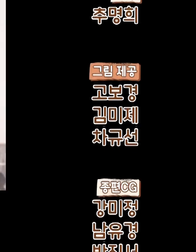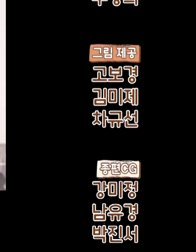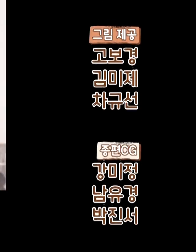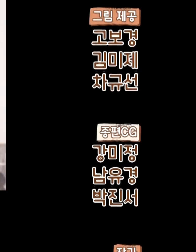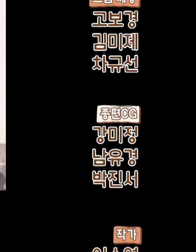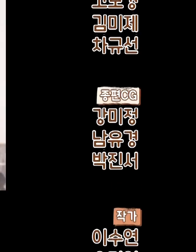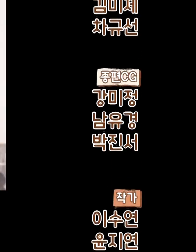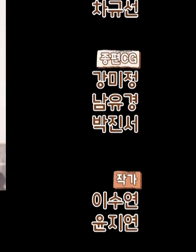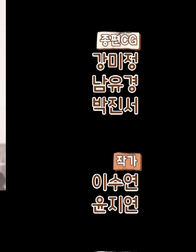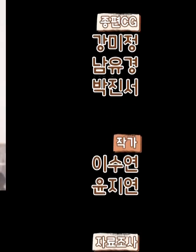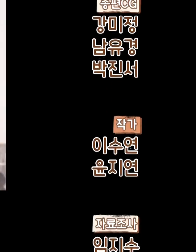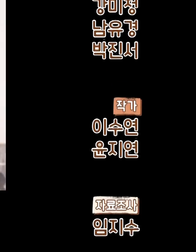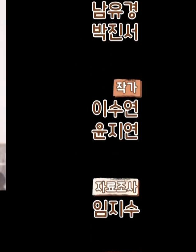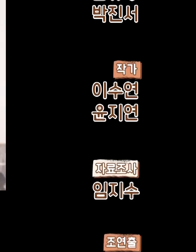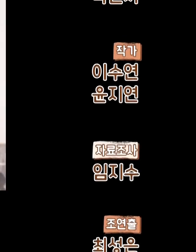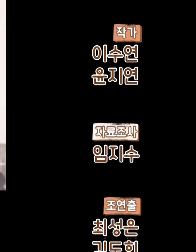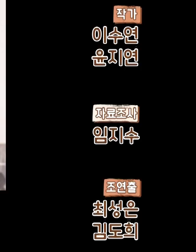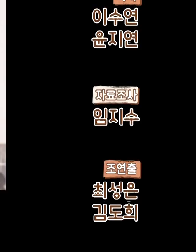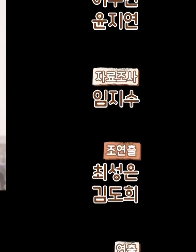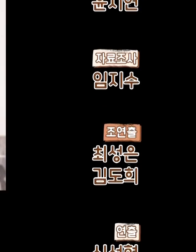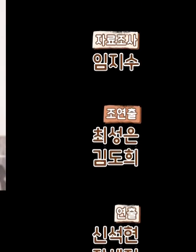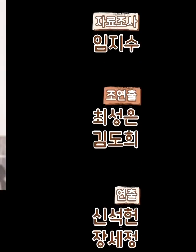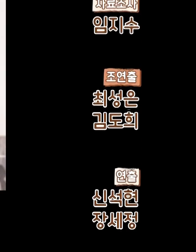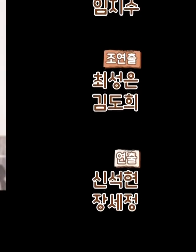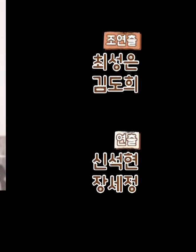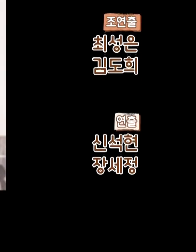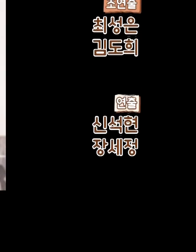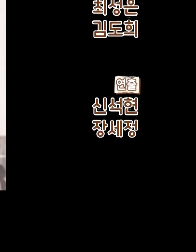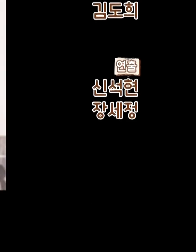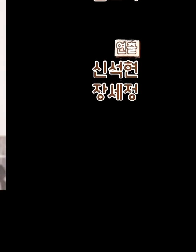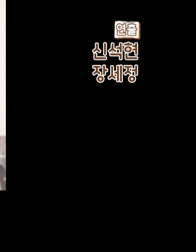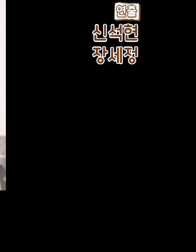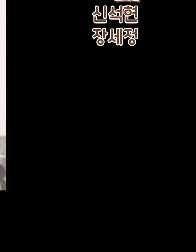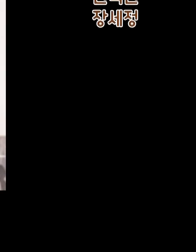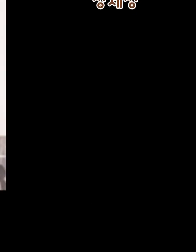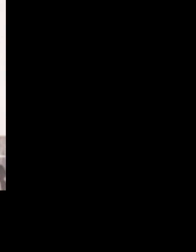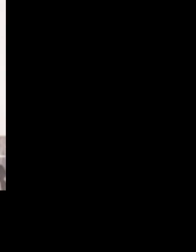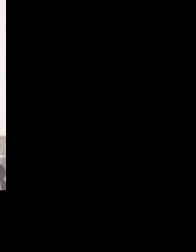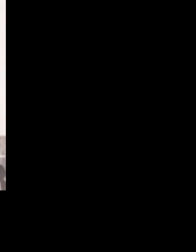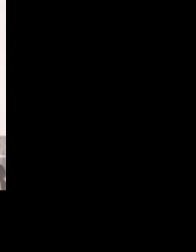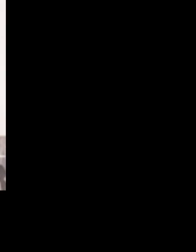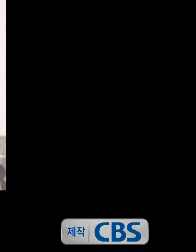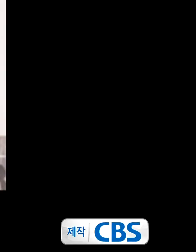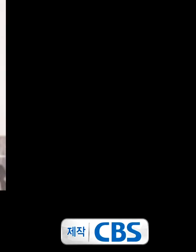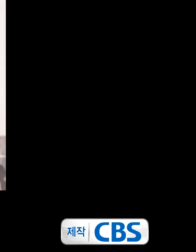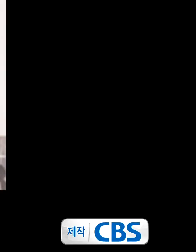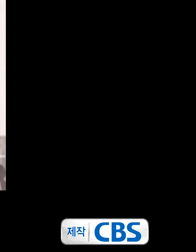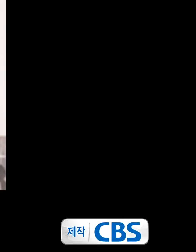네.